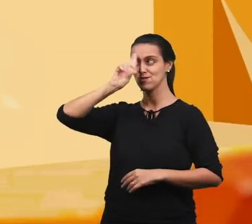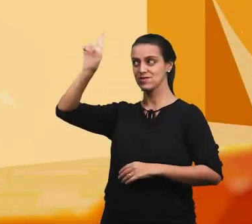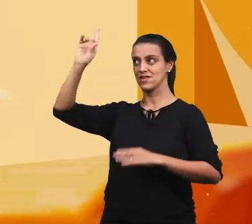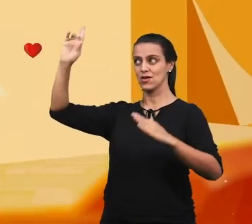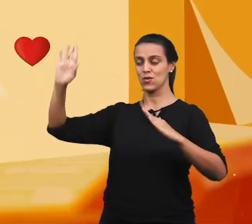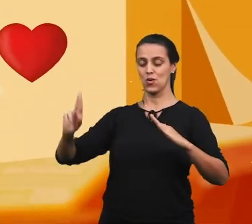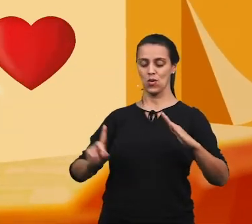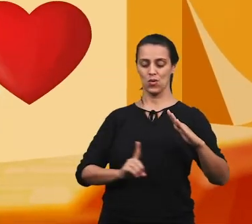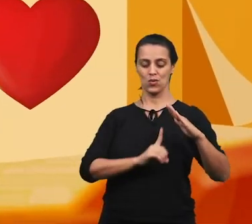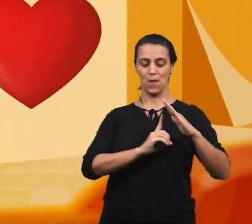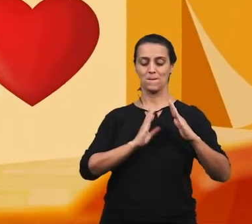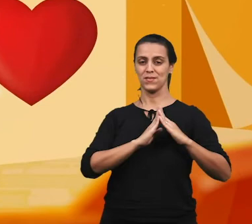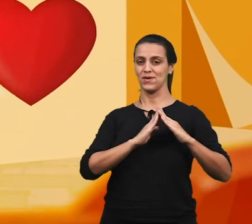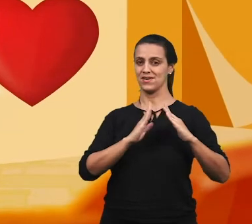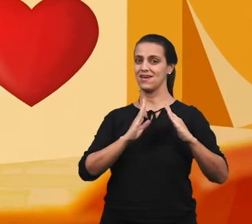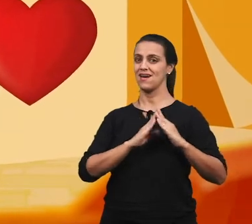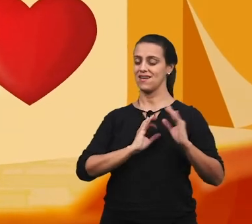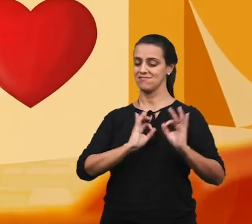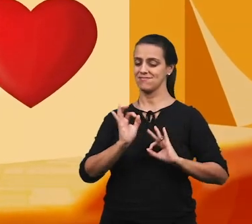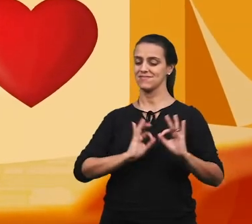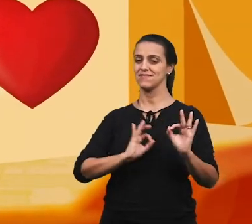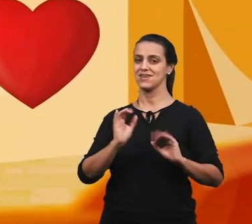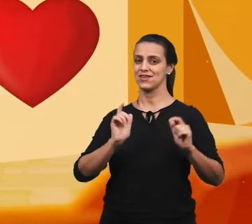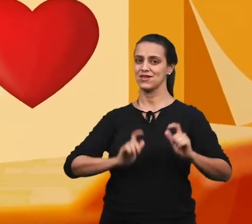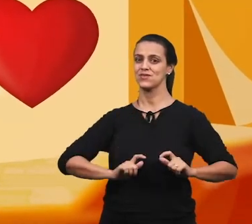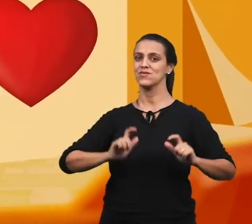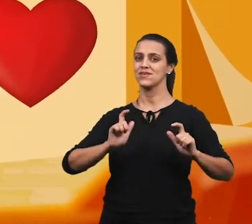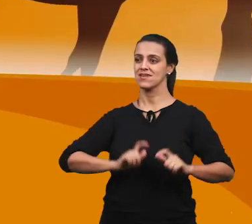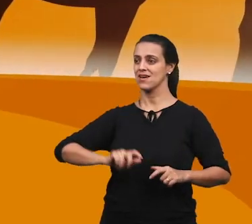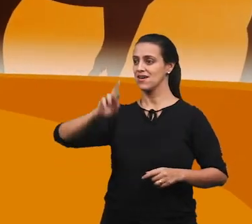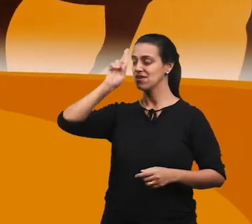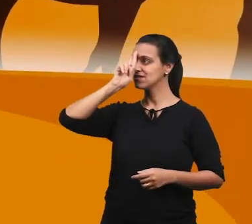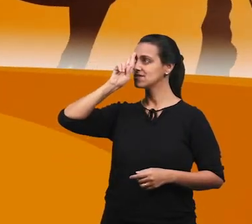И Ему создам я обиталище,